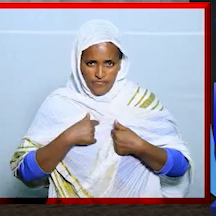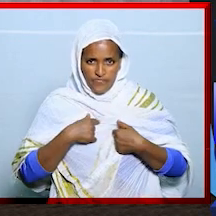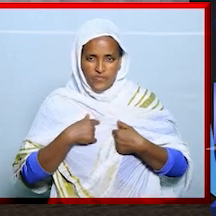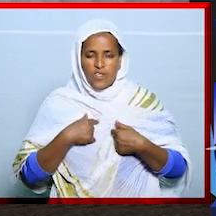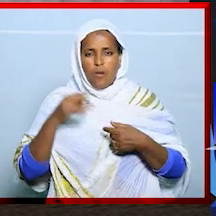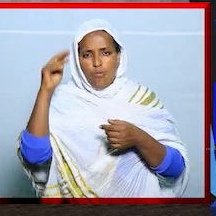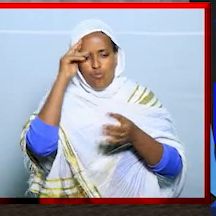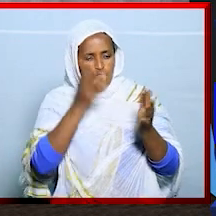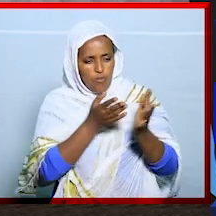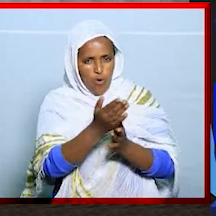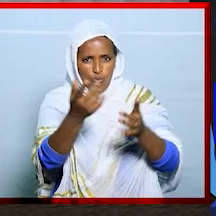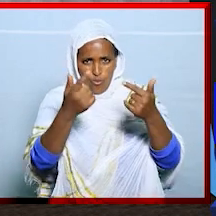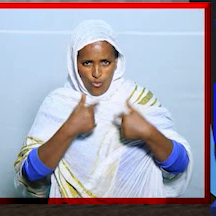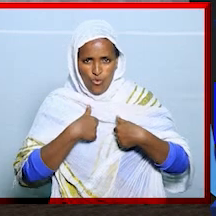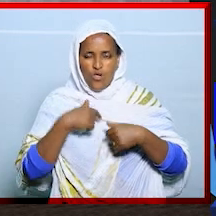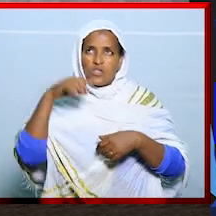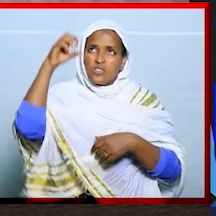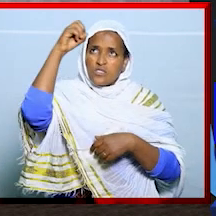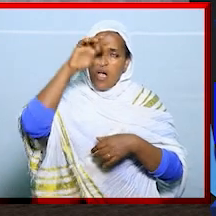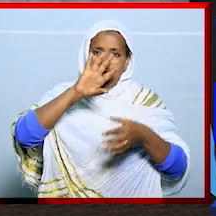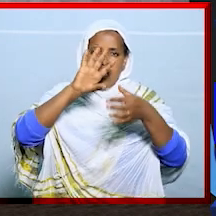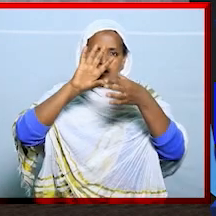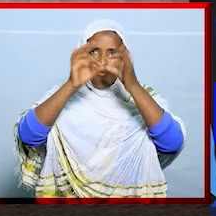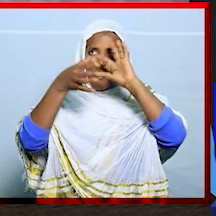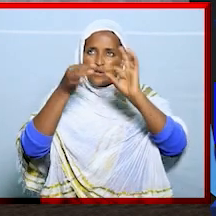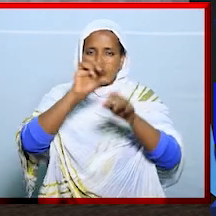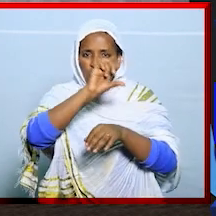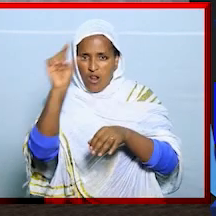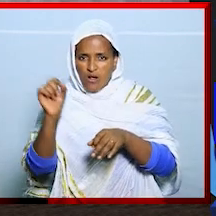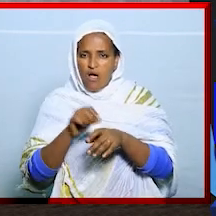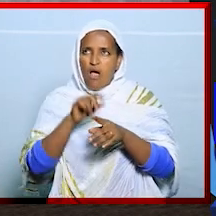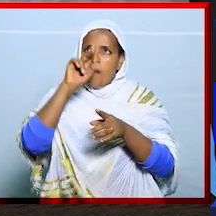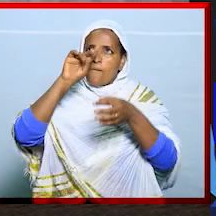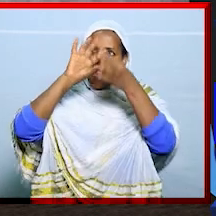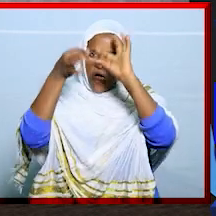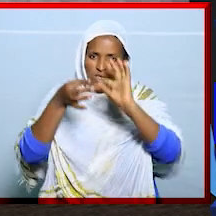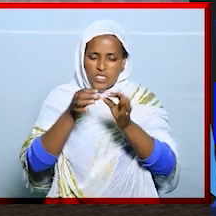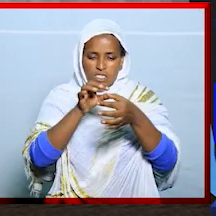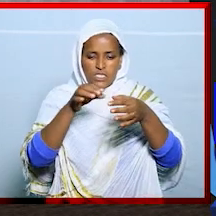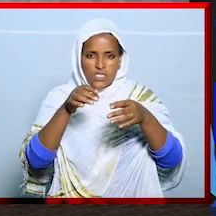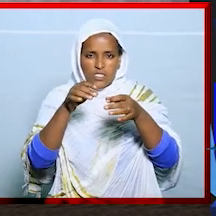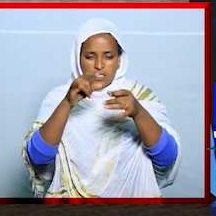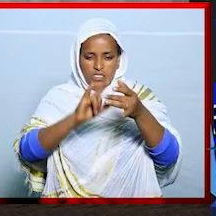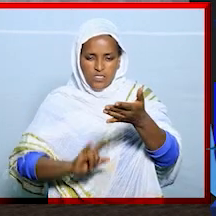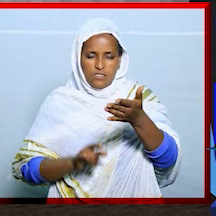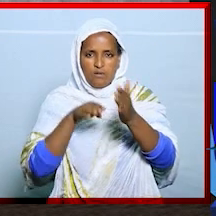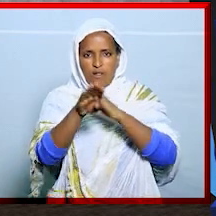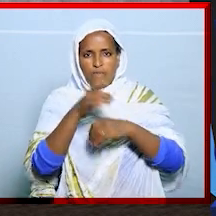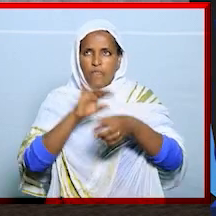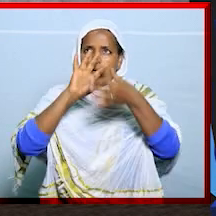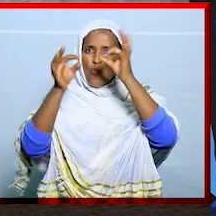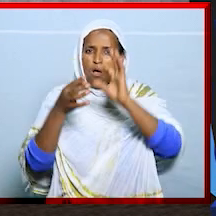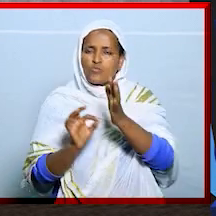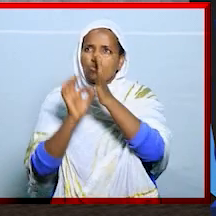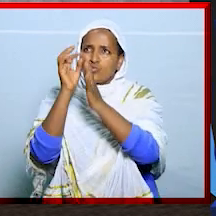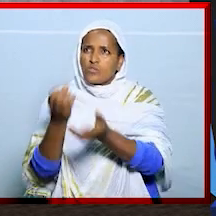ሲናገር በሙሴ አማካኝነት ሲነግረን ፀሐይ፣ ጨረቃ፣ ከዋክብት ብሎ ነው እንጂ ፕላኔቶች እንደዚህ እያለ ዝርዝር ውስጥ አልገባም።